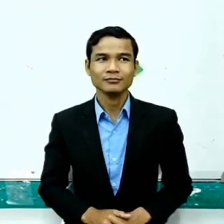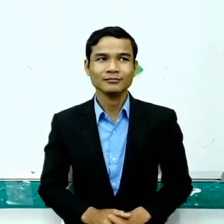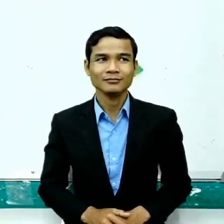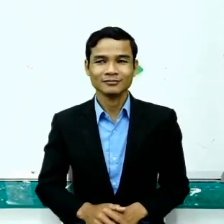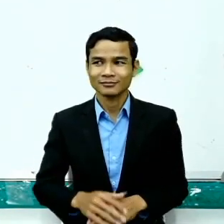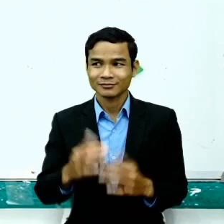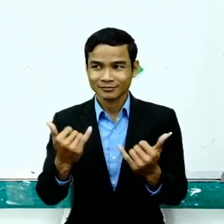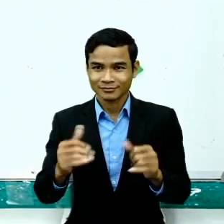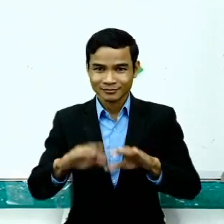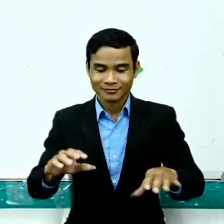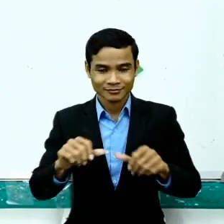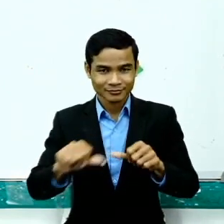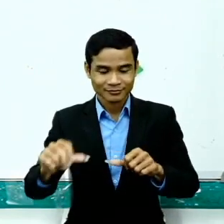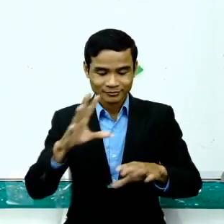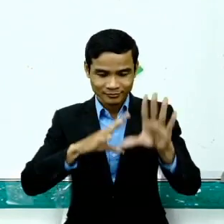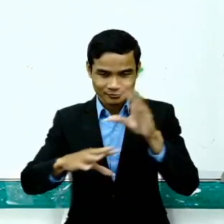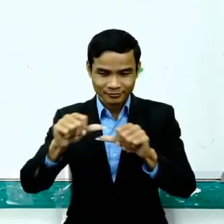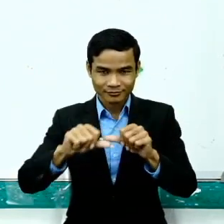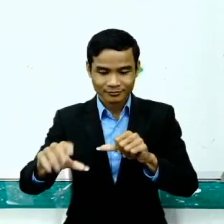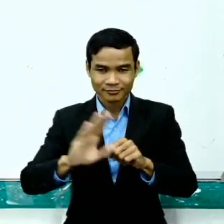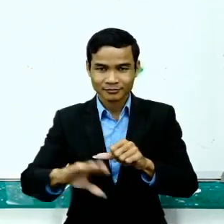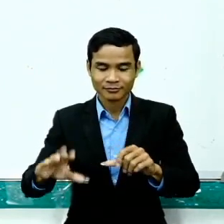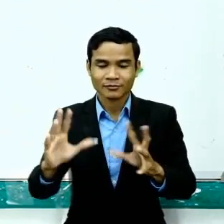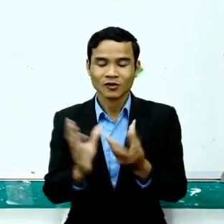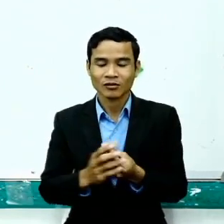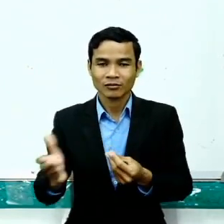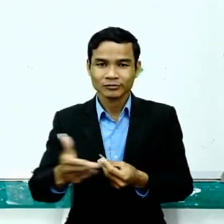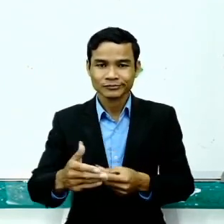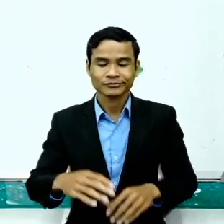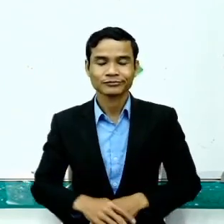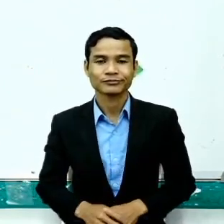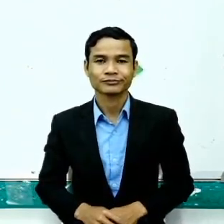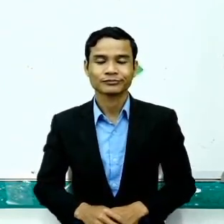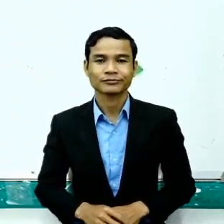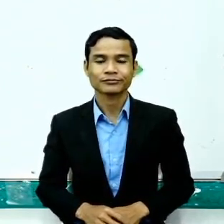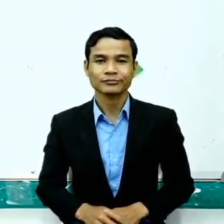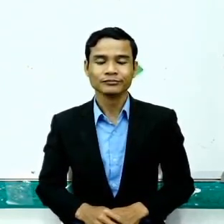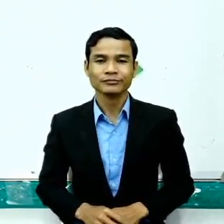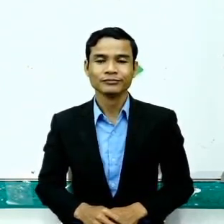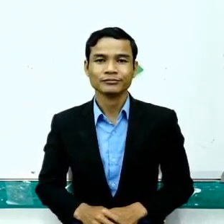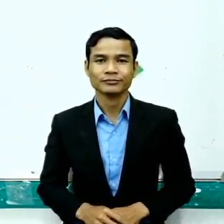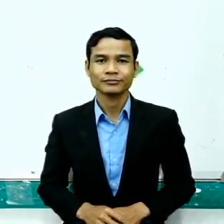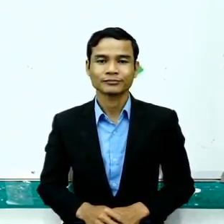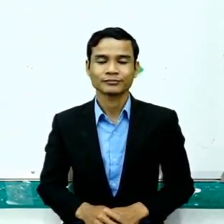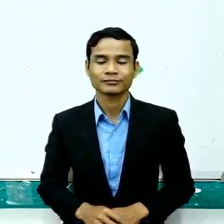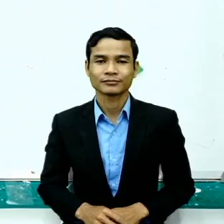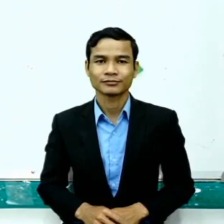chà ai lấy dạng bàn to ca riêng bao dạng bàn to tới tiền đó con chà